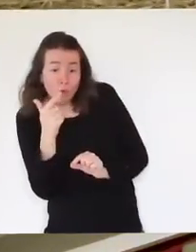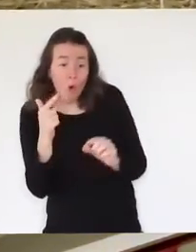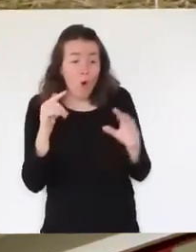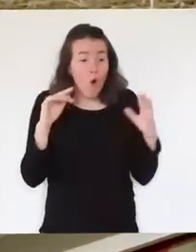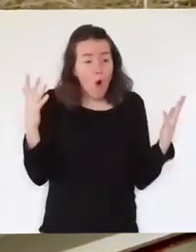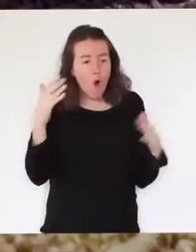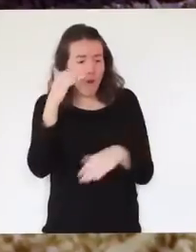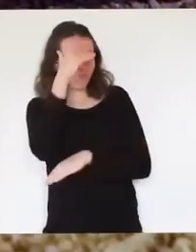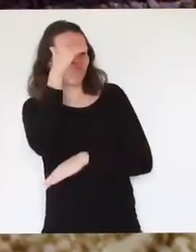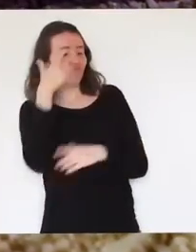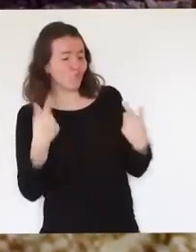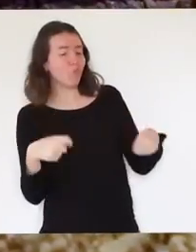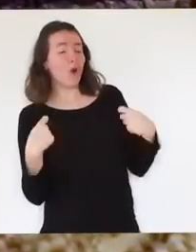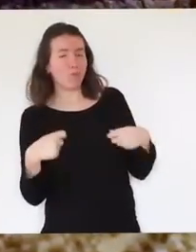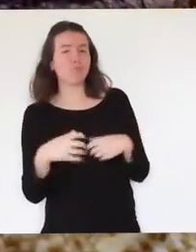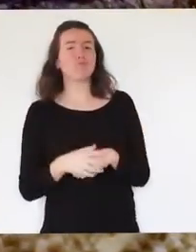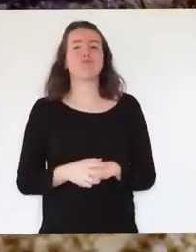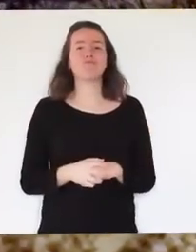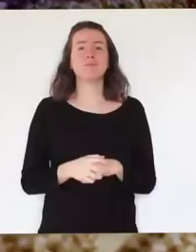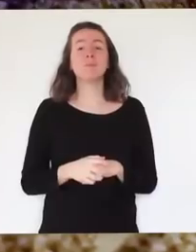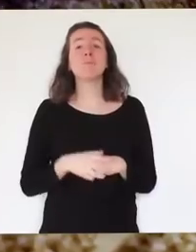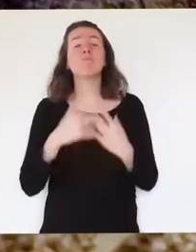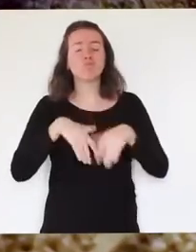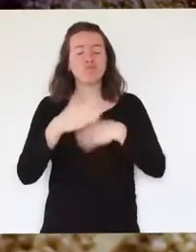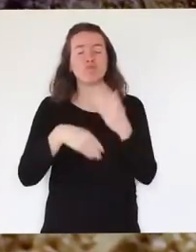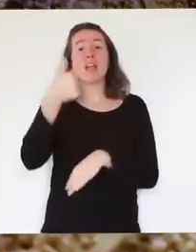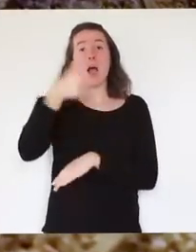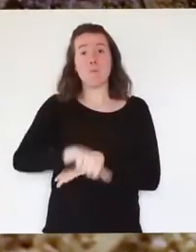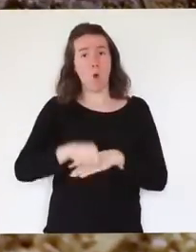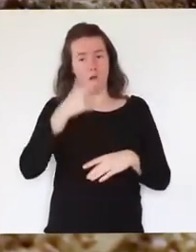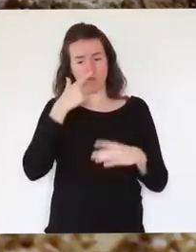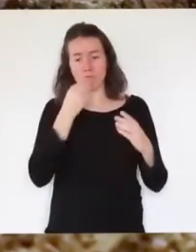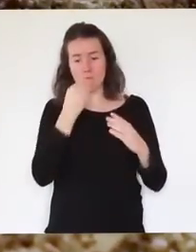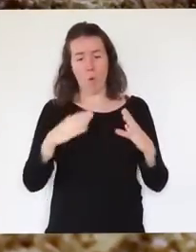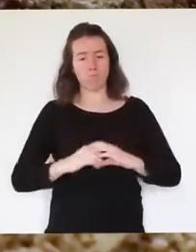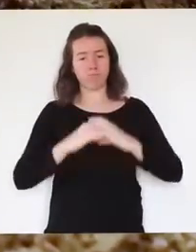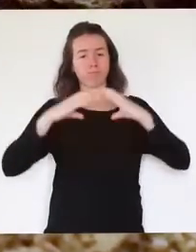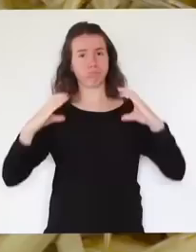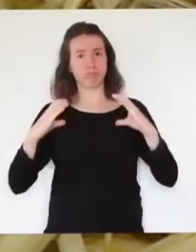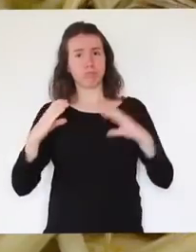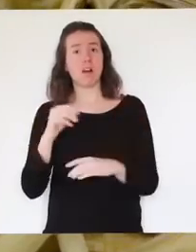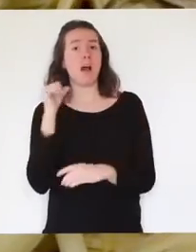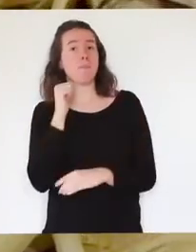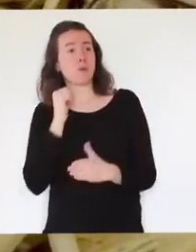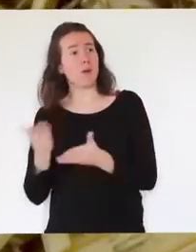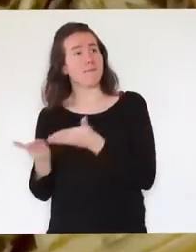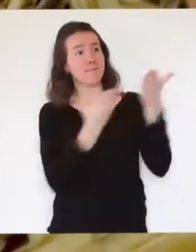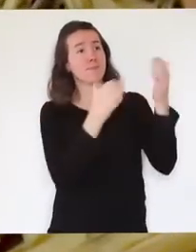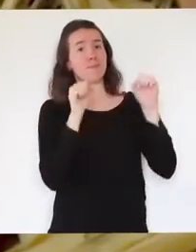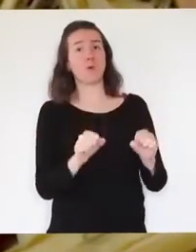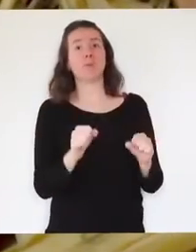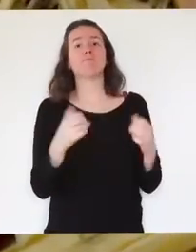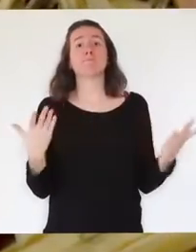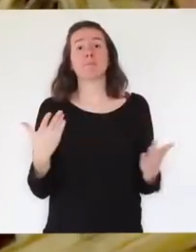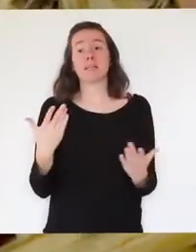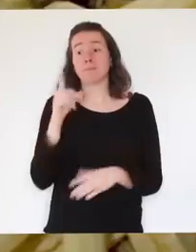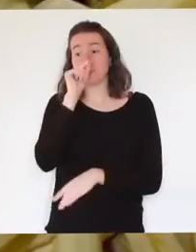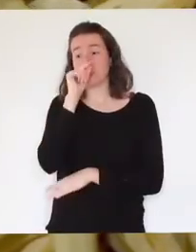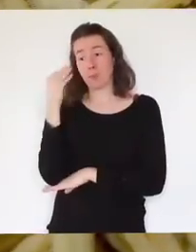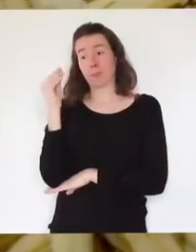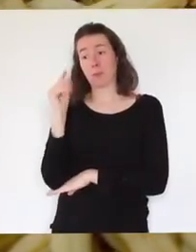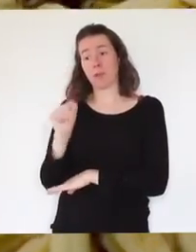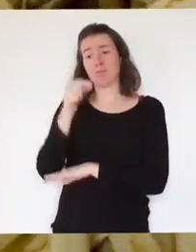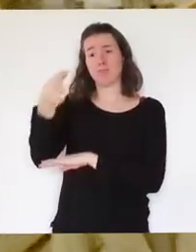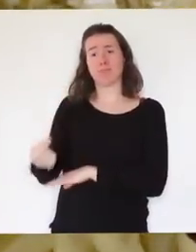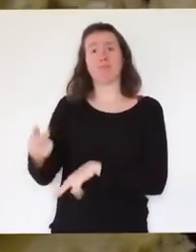place. Dans un mois, ils auront assez grossi pour être envoyés à l'abattoir, mais beaucoup succombent déjà à cette étape.